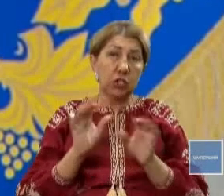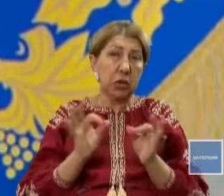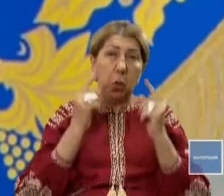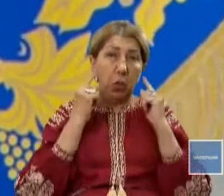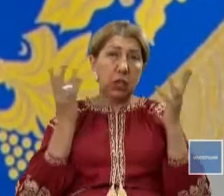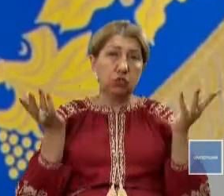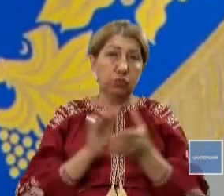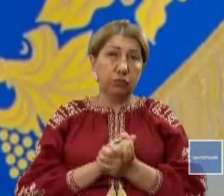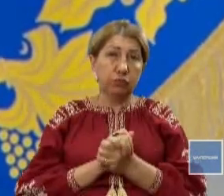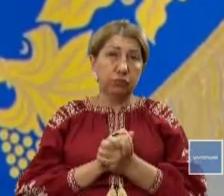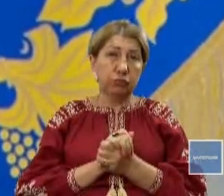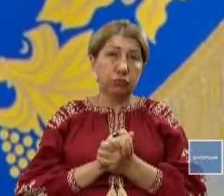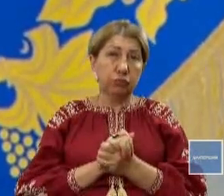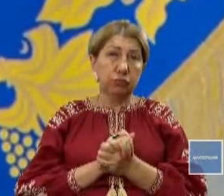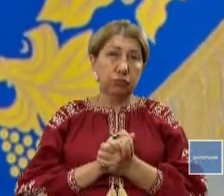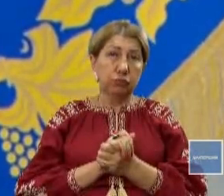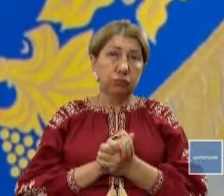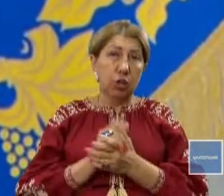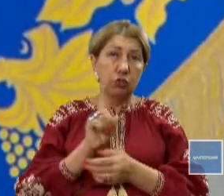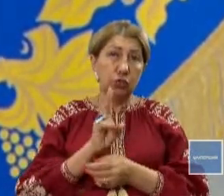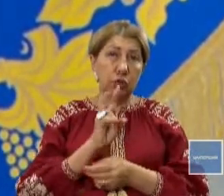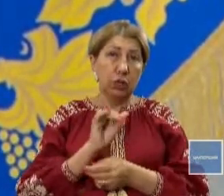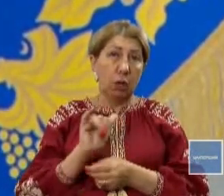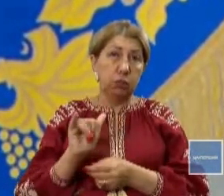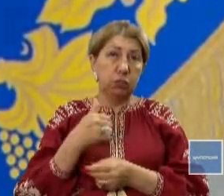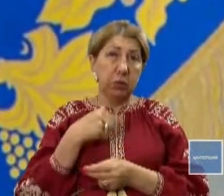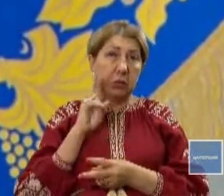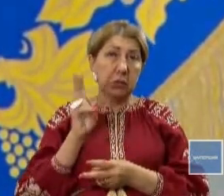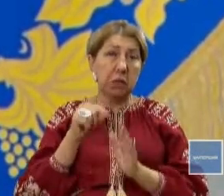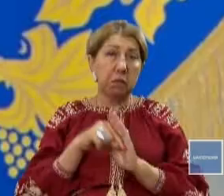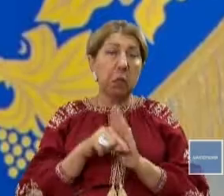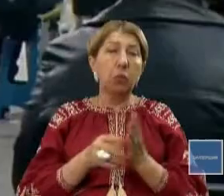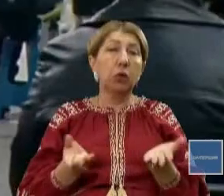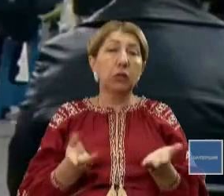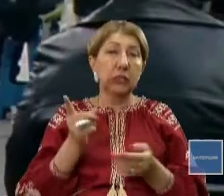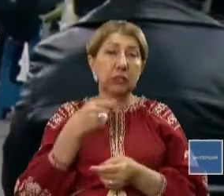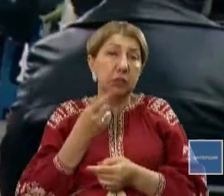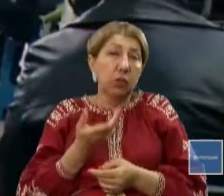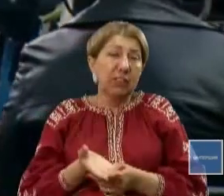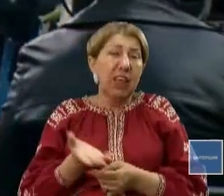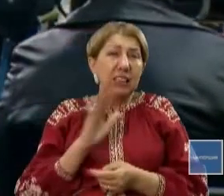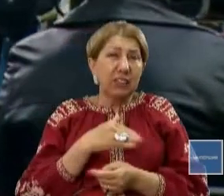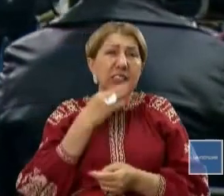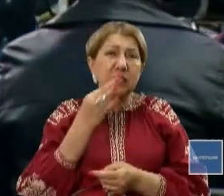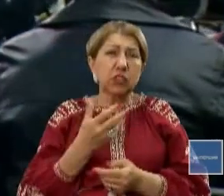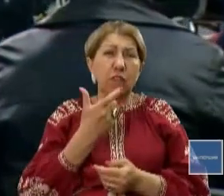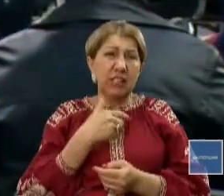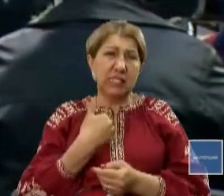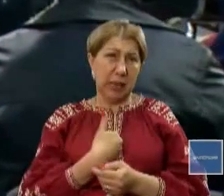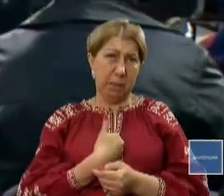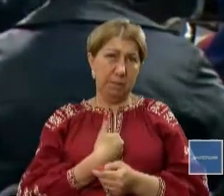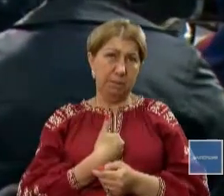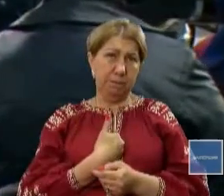чув. Щодо НАБУ, я не знаю, в якому контексті він це говорив. Давайте я скажу від себе.